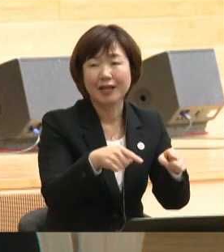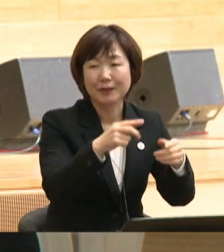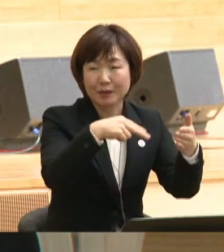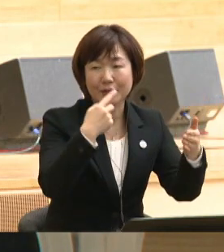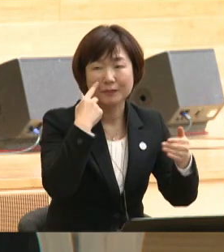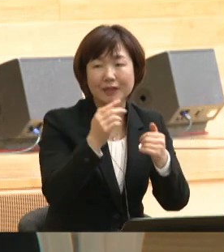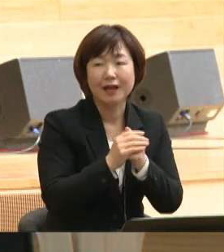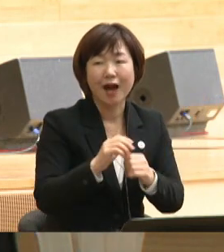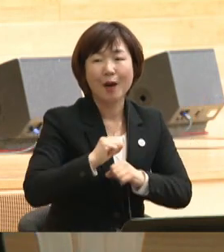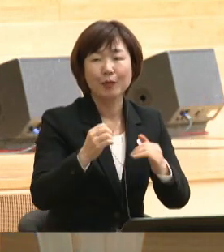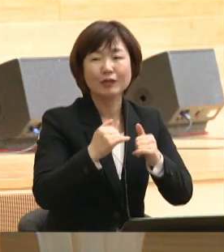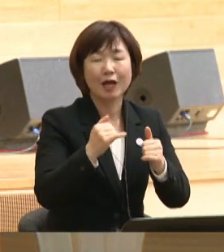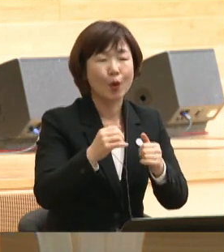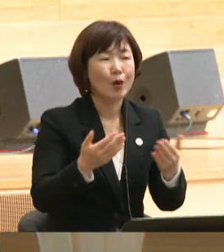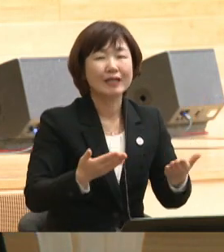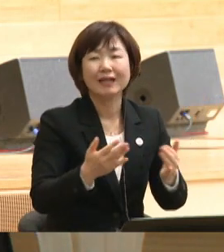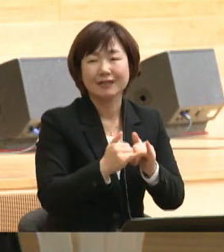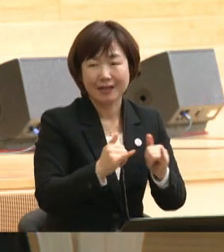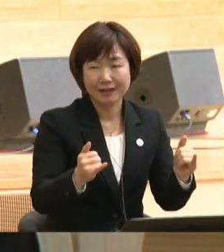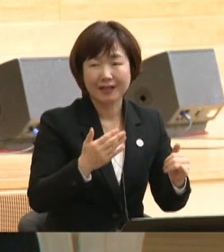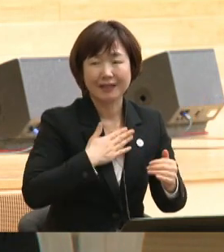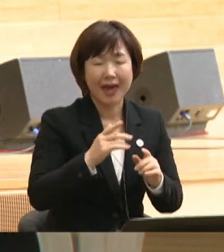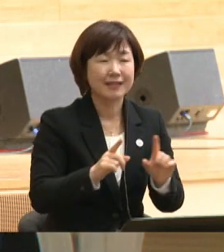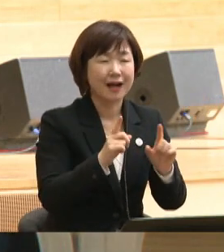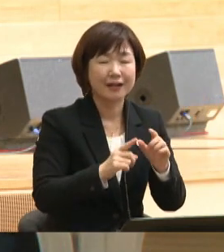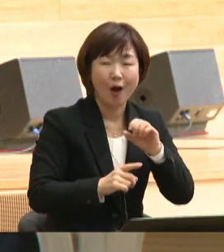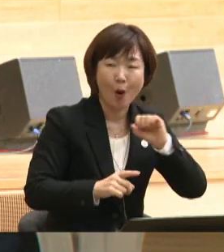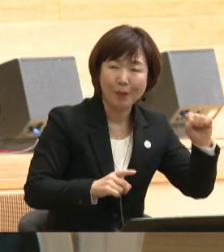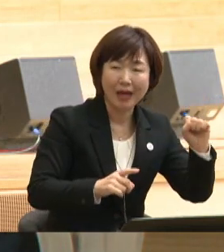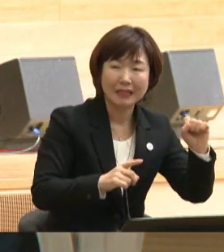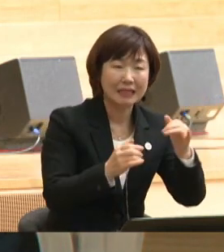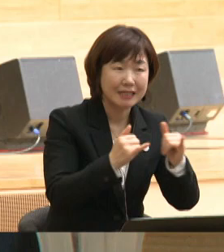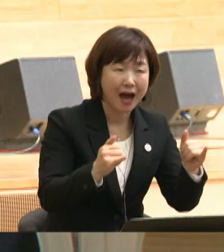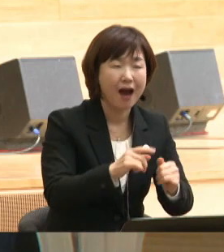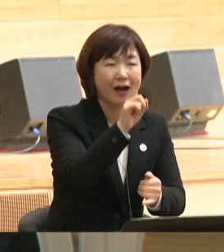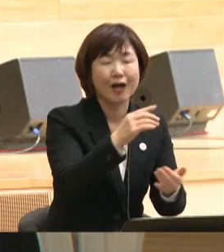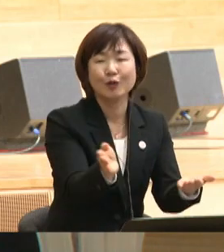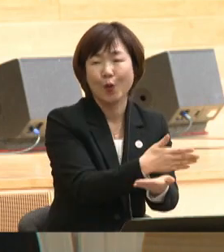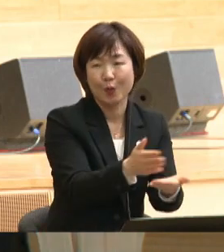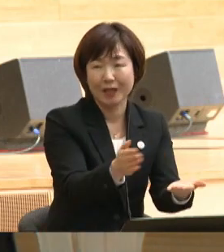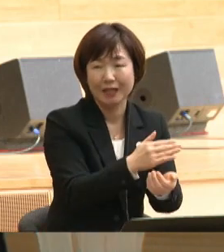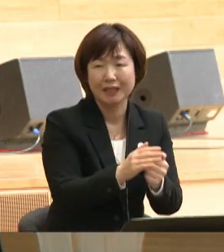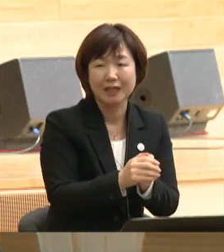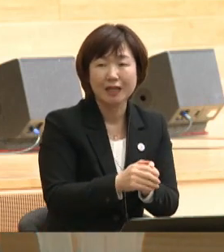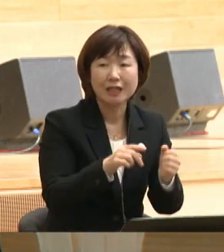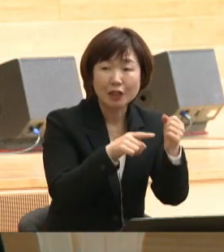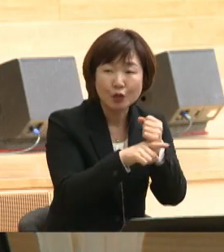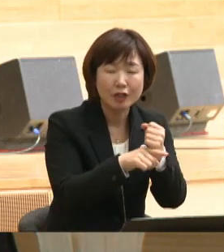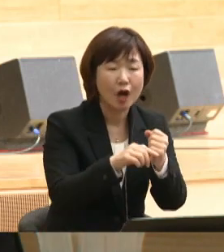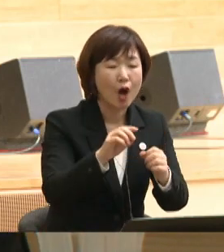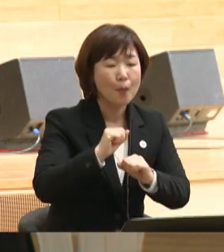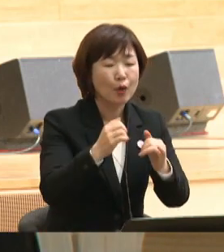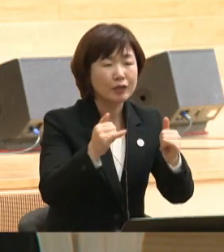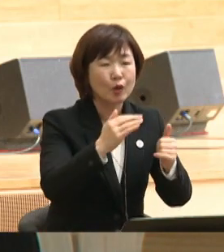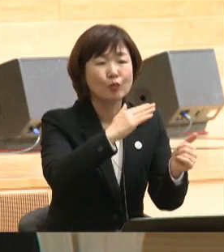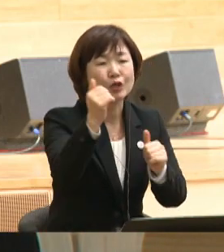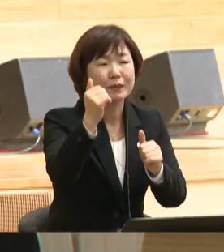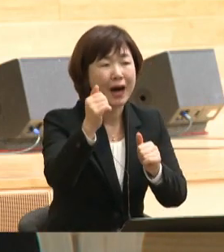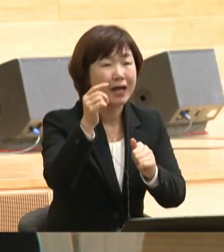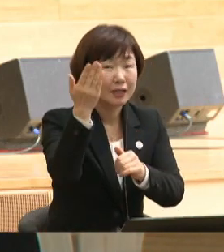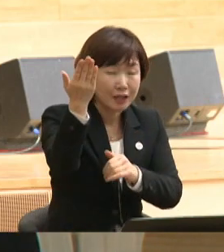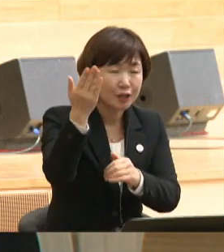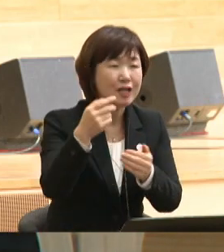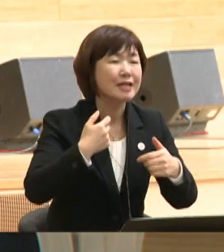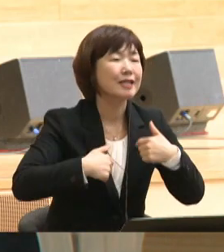시작 병사로 복무하는 자는 자기 생활에 얽매이는 자가 하나도 없나니이는 병사로 모집한 자를 기쁘게